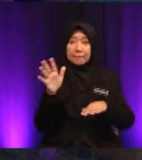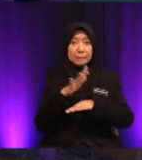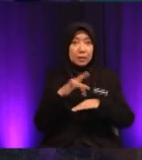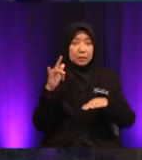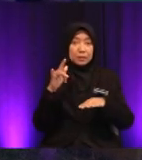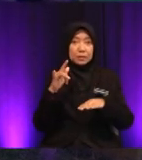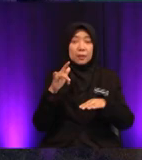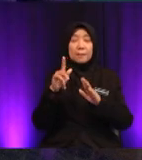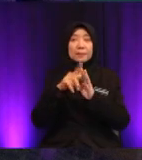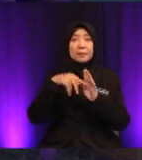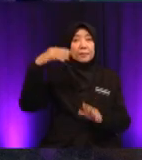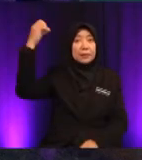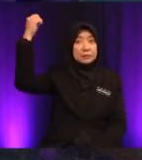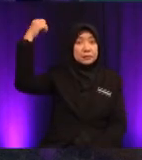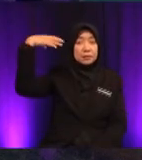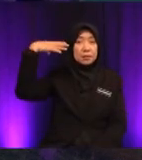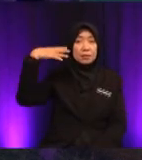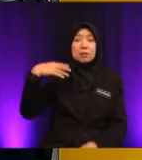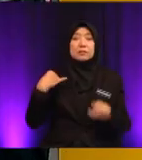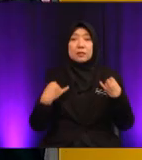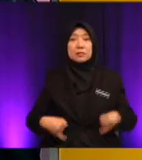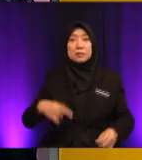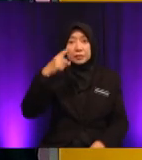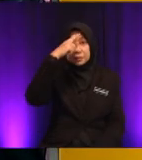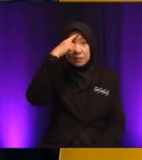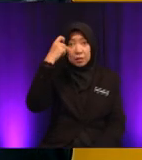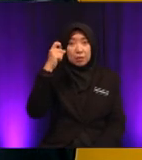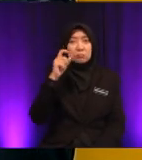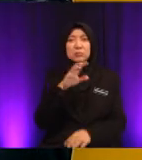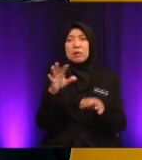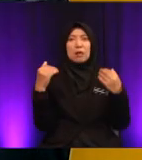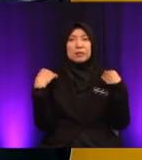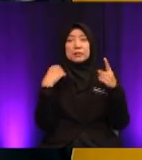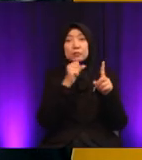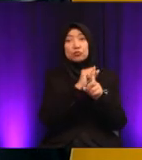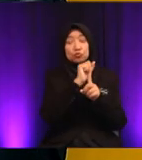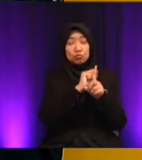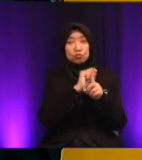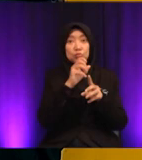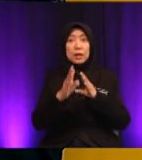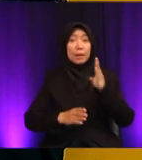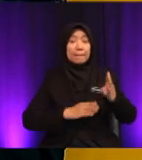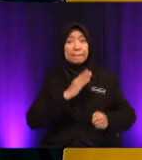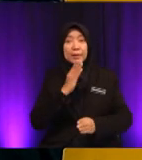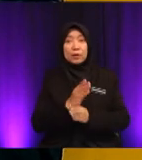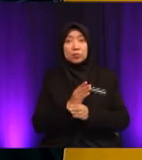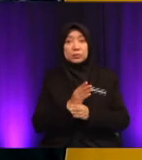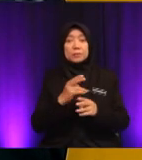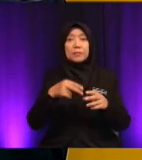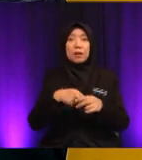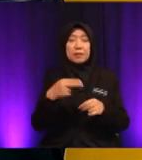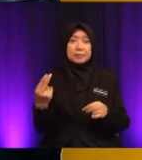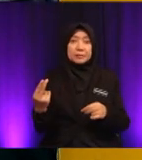Bukan sumbernya daripada suhu keadaan ini cahaya dihasilkan di kunang-kunang ah ini dalam biologi ya oke dihasilkan